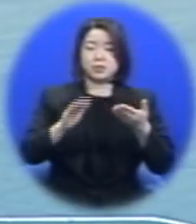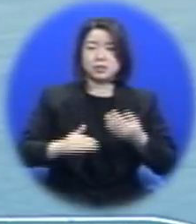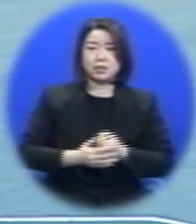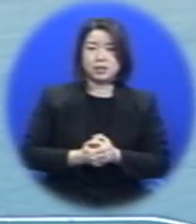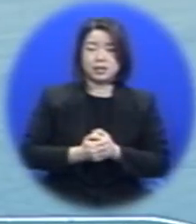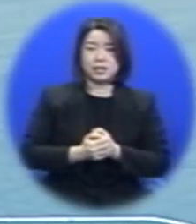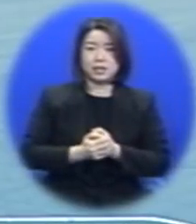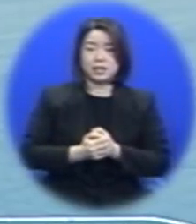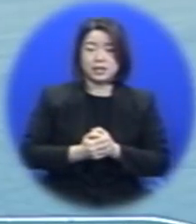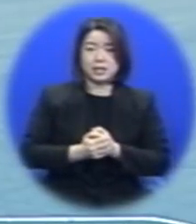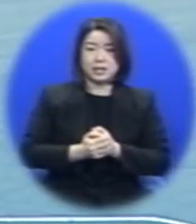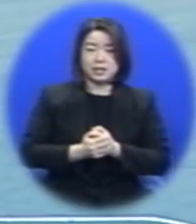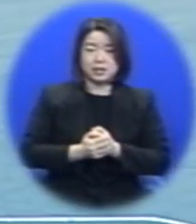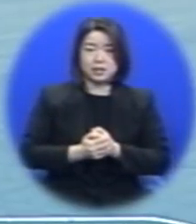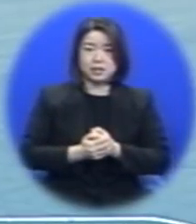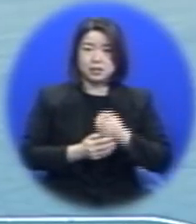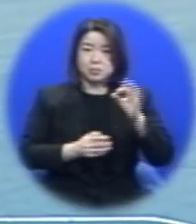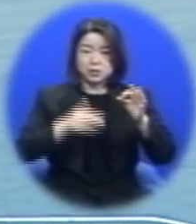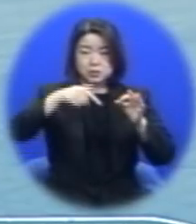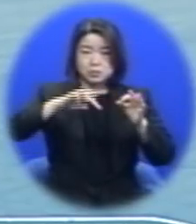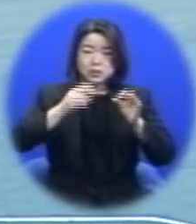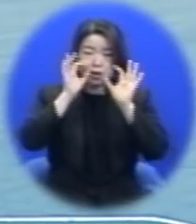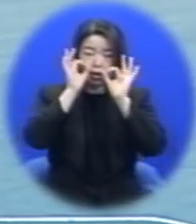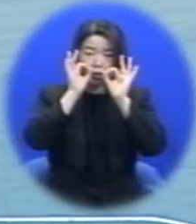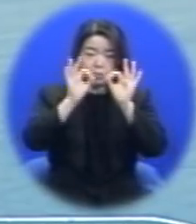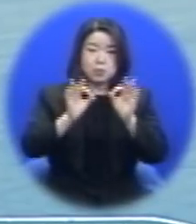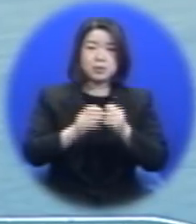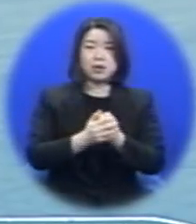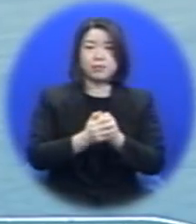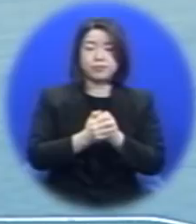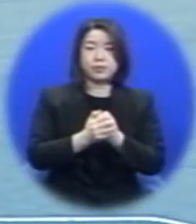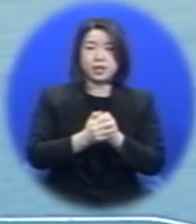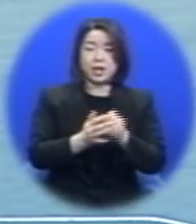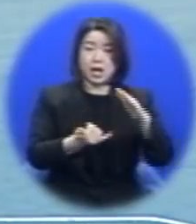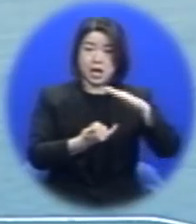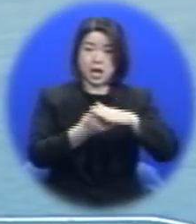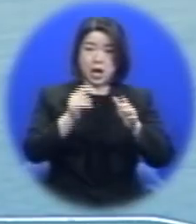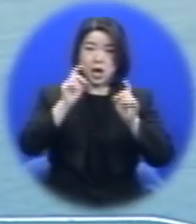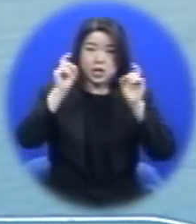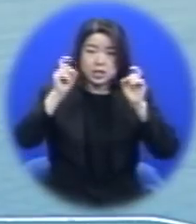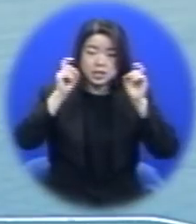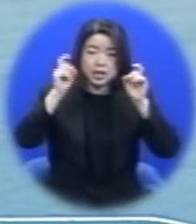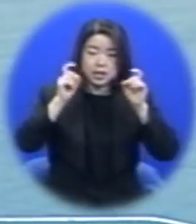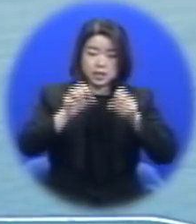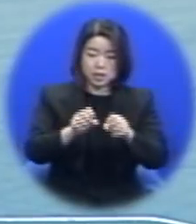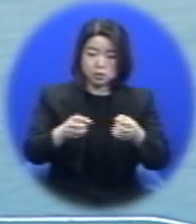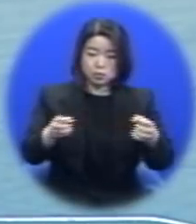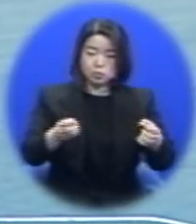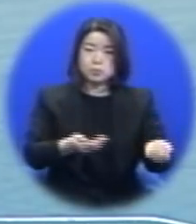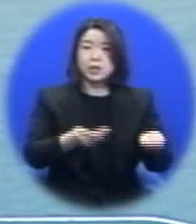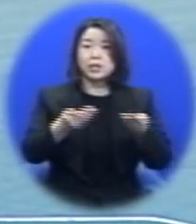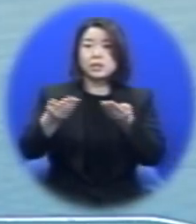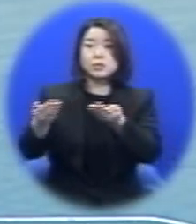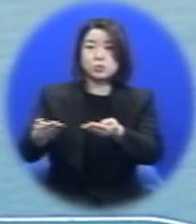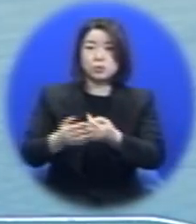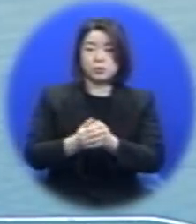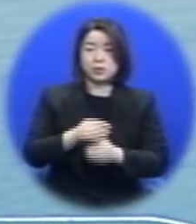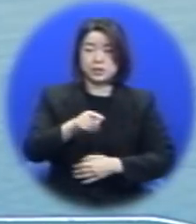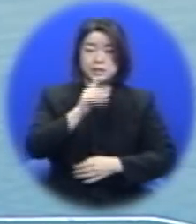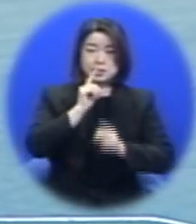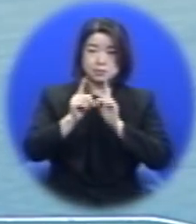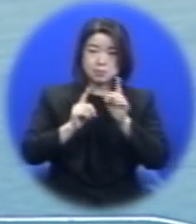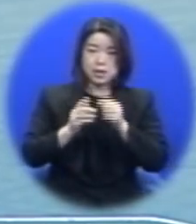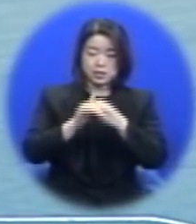것입니다. 7절 말씀에 보면 하나님께서 어린 양에게 두루마리를 넘겨주십니다. 그 말은